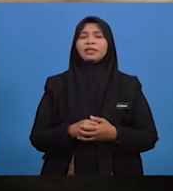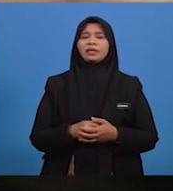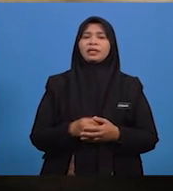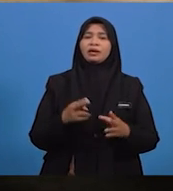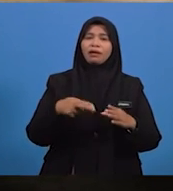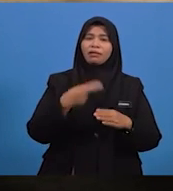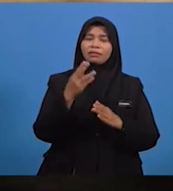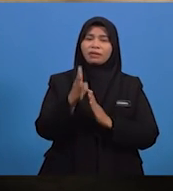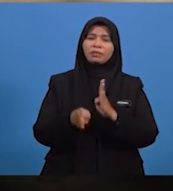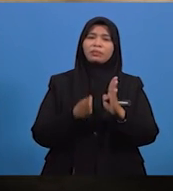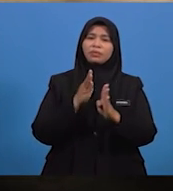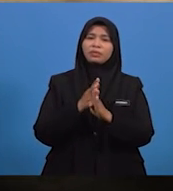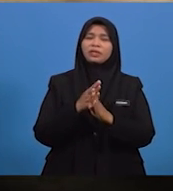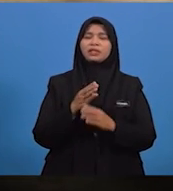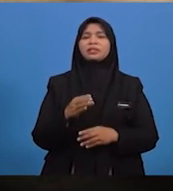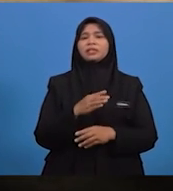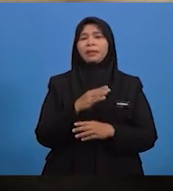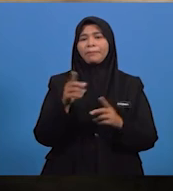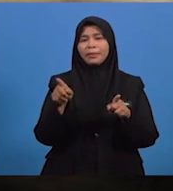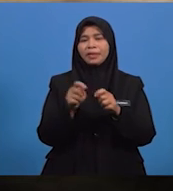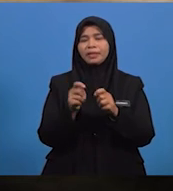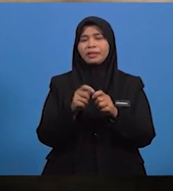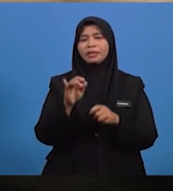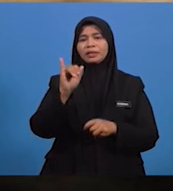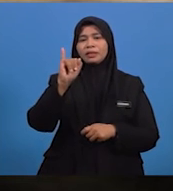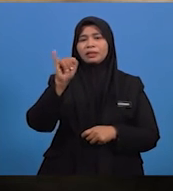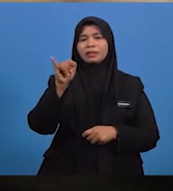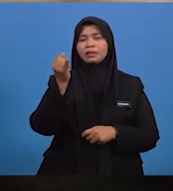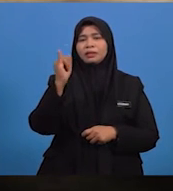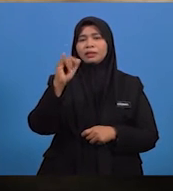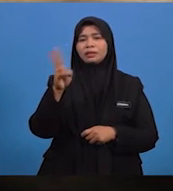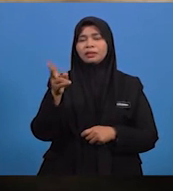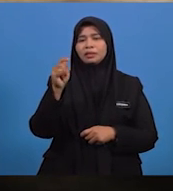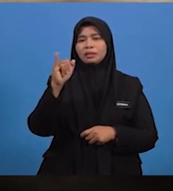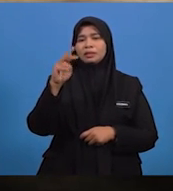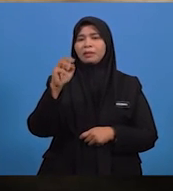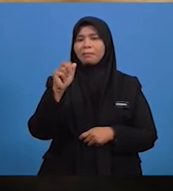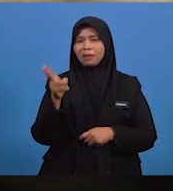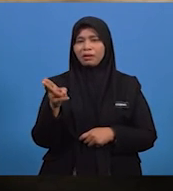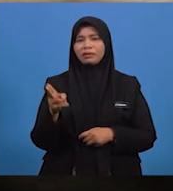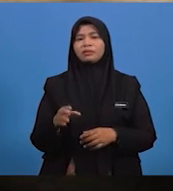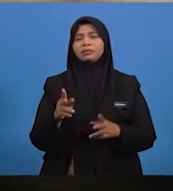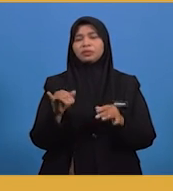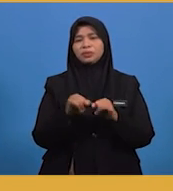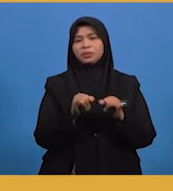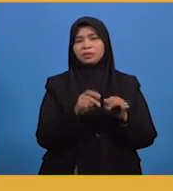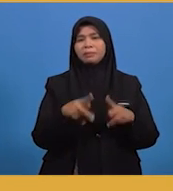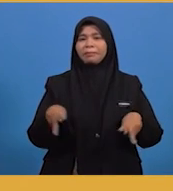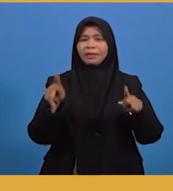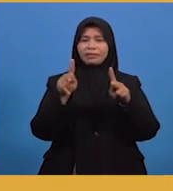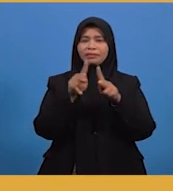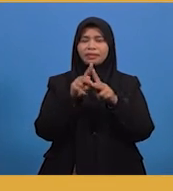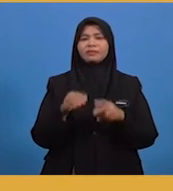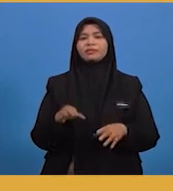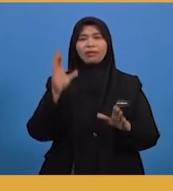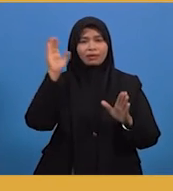seperti biji timah turut menjadi faktor kedatangan Jepun ke negara kita. Mari kita lihat gambar biji